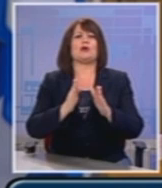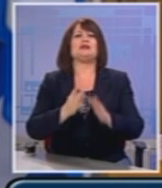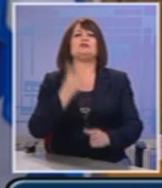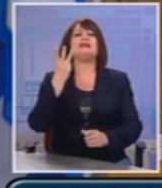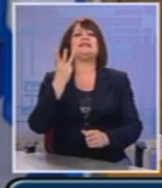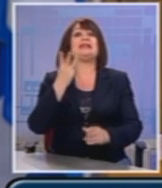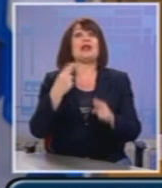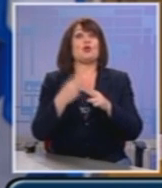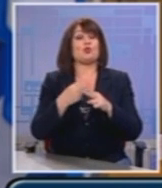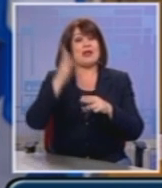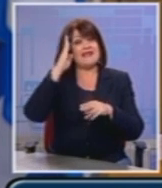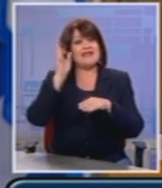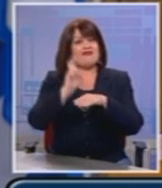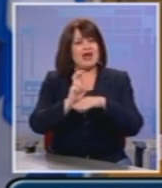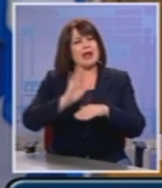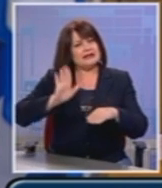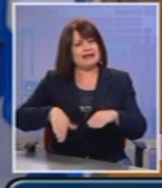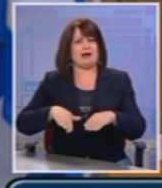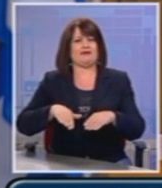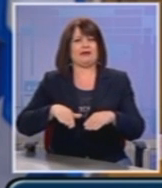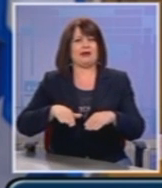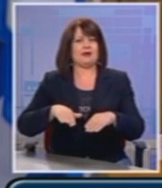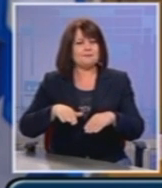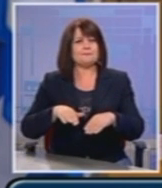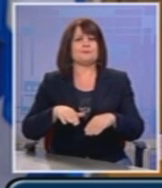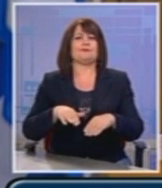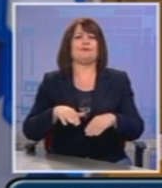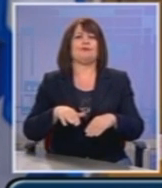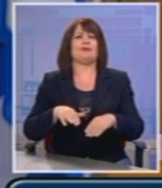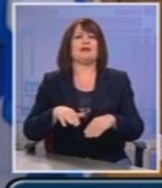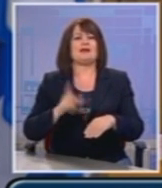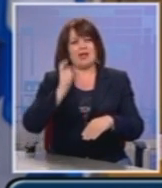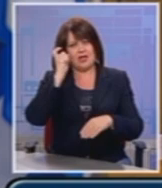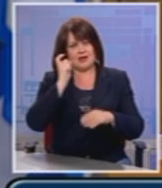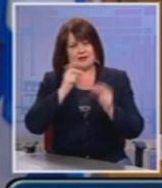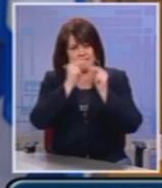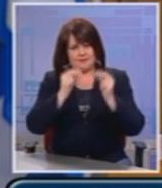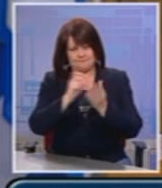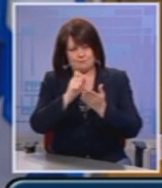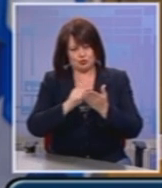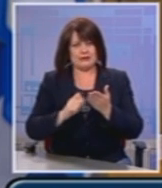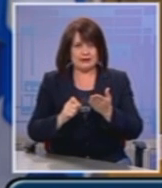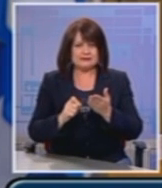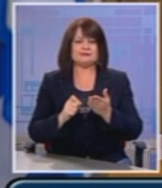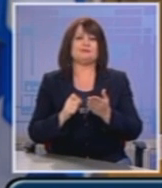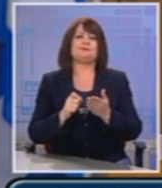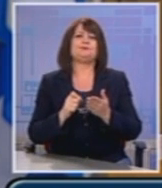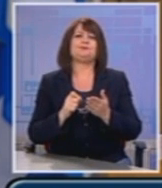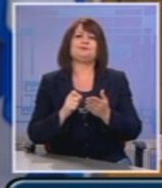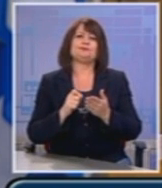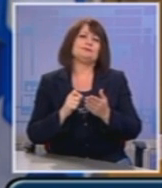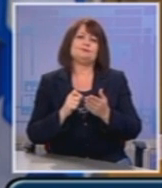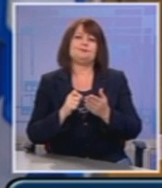τρία κρίσιμα τελευταία κεφάλαια της έκθεσης των προκαταρκτικών πορισμάτων